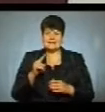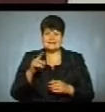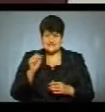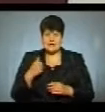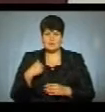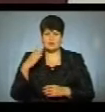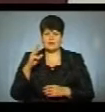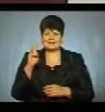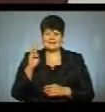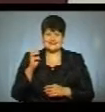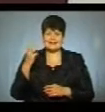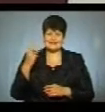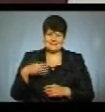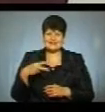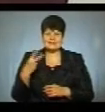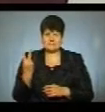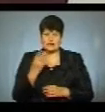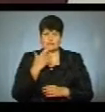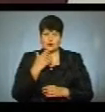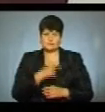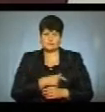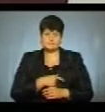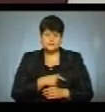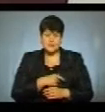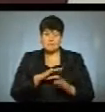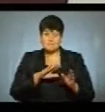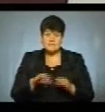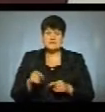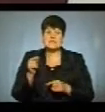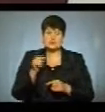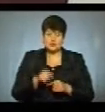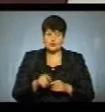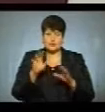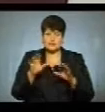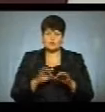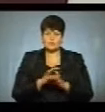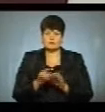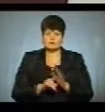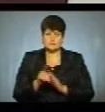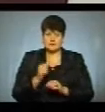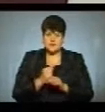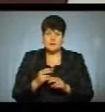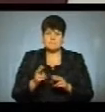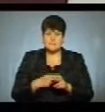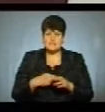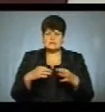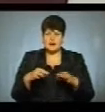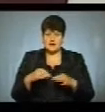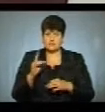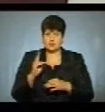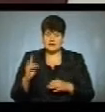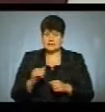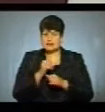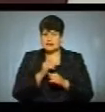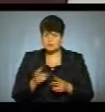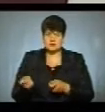проголосували 332 народних обранці. Після того, як законопроєкт вступить в дію, без автокрісел не можна буде возити дітей